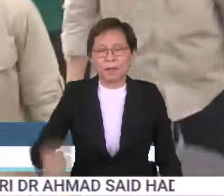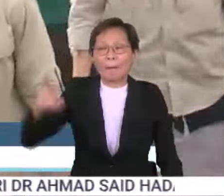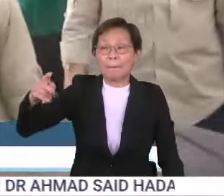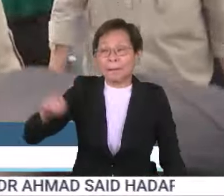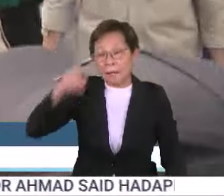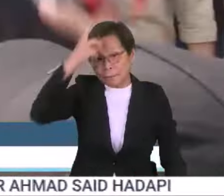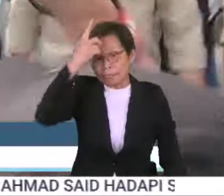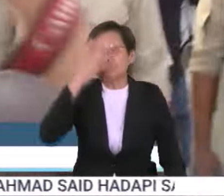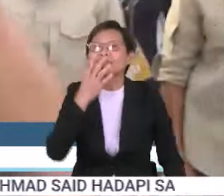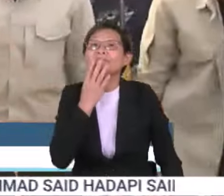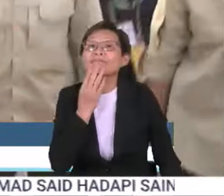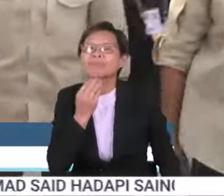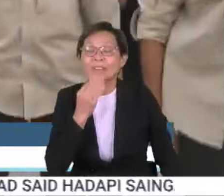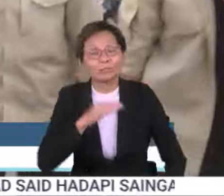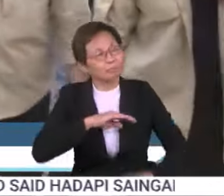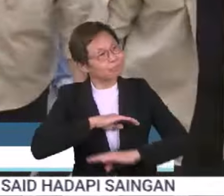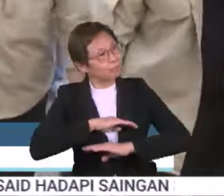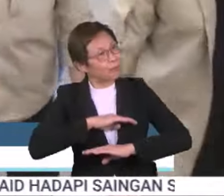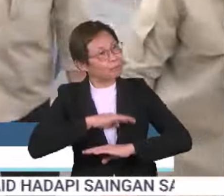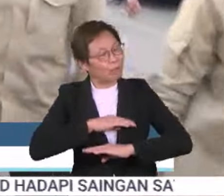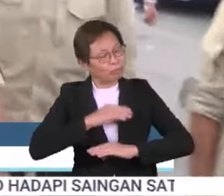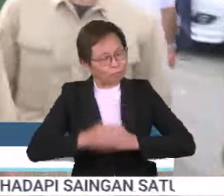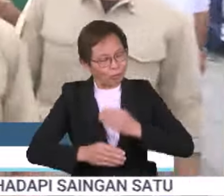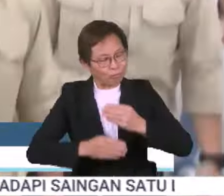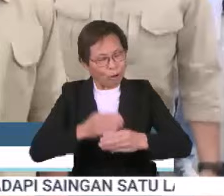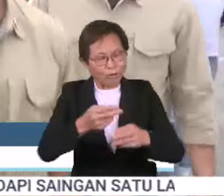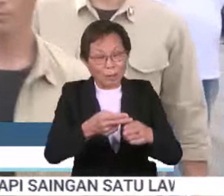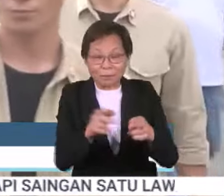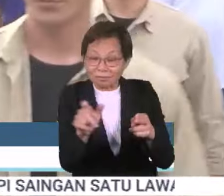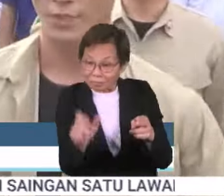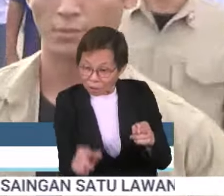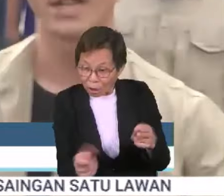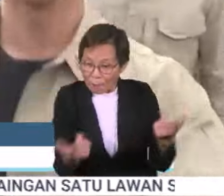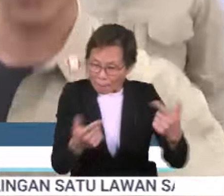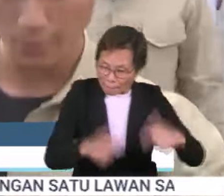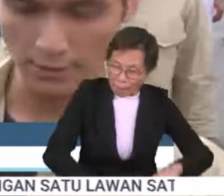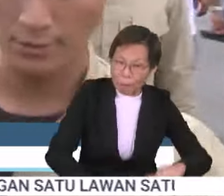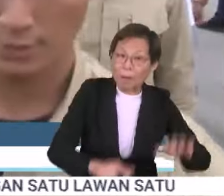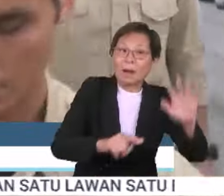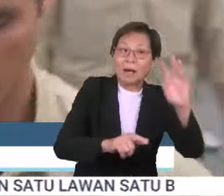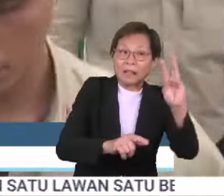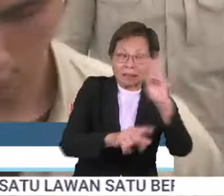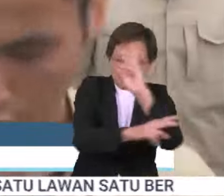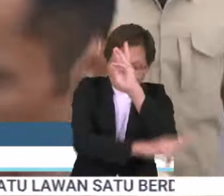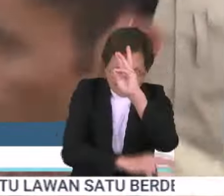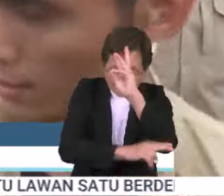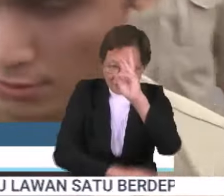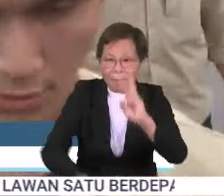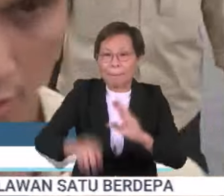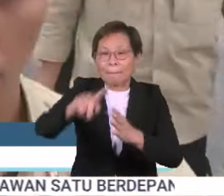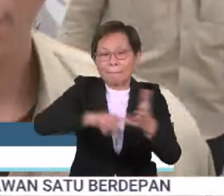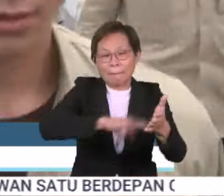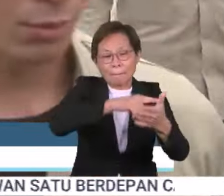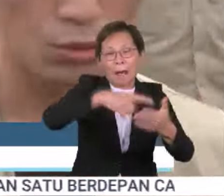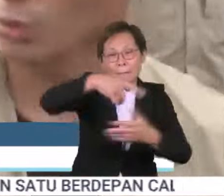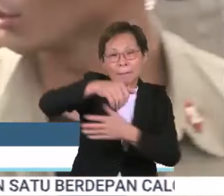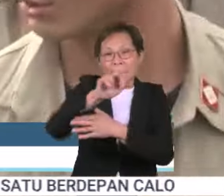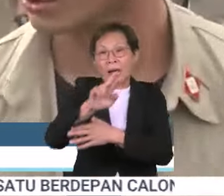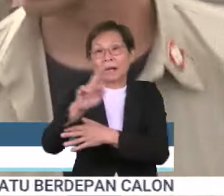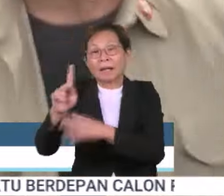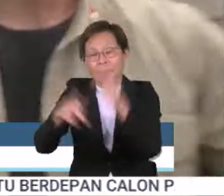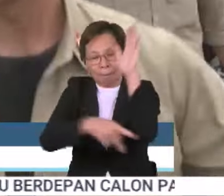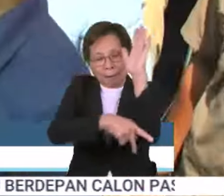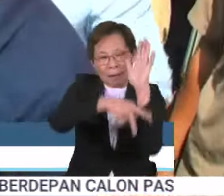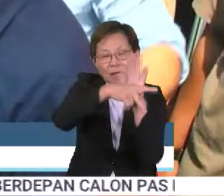Perdana Menteri Datuk Seri Anwar Ibrahim berpuas hati dengan proses penamaan calon yang berlangsung di 6 negeri dan pilihan raya kecil PRK